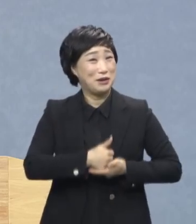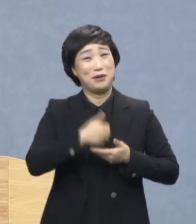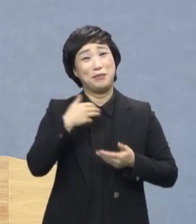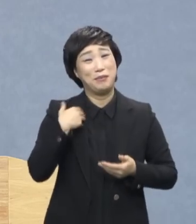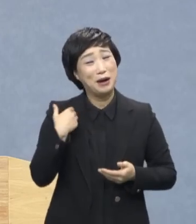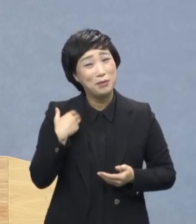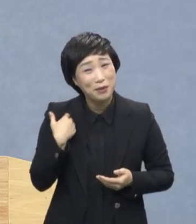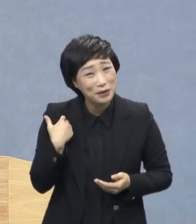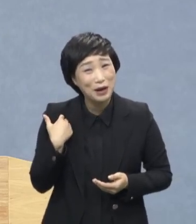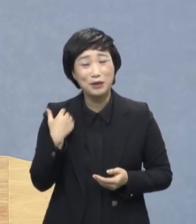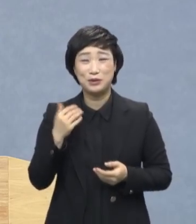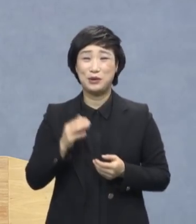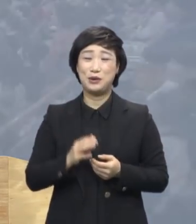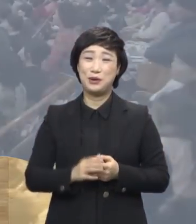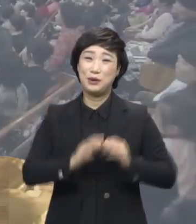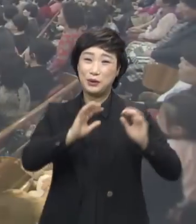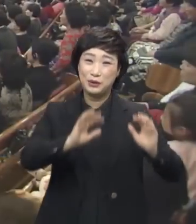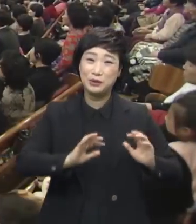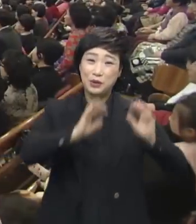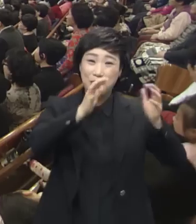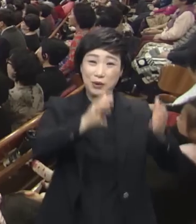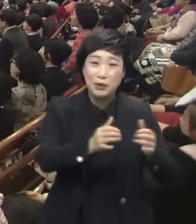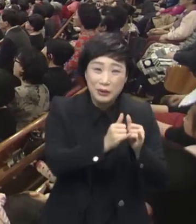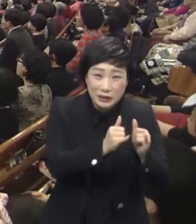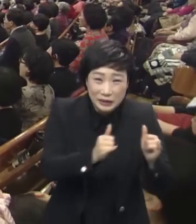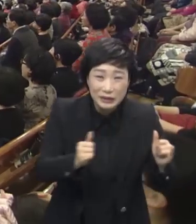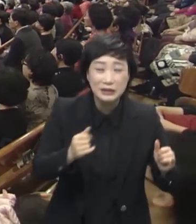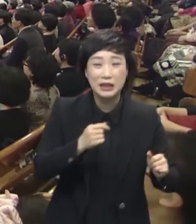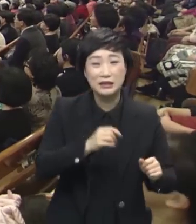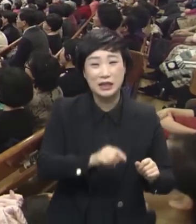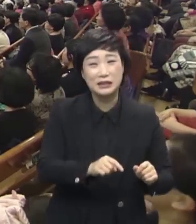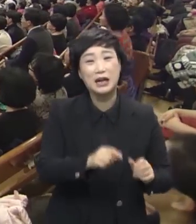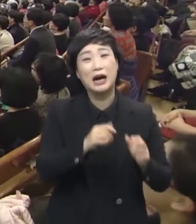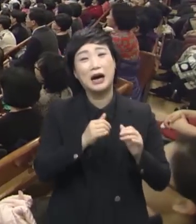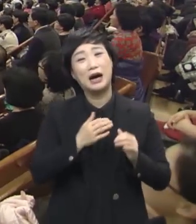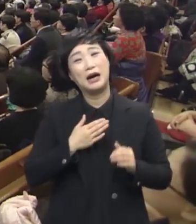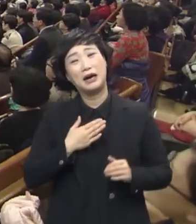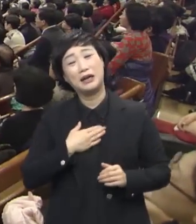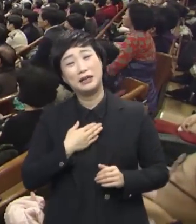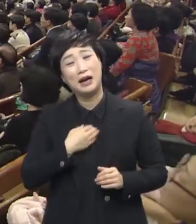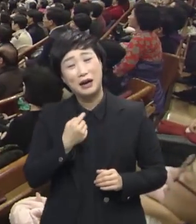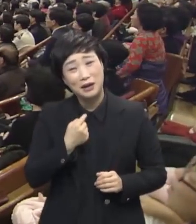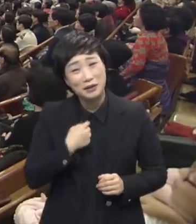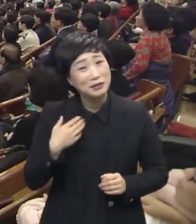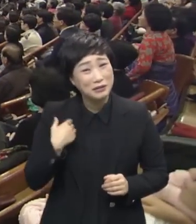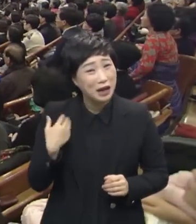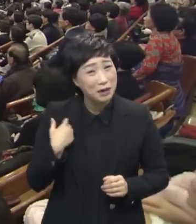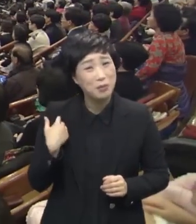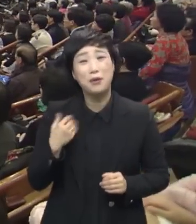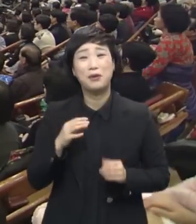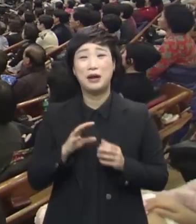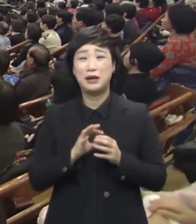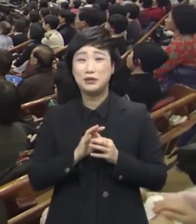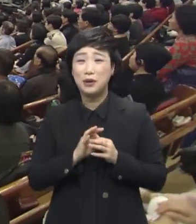사람 날 몰라줘도 이 세상 사람